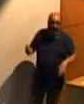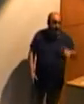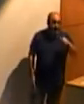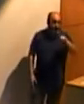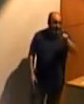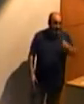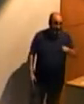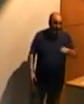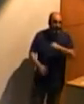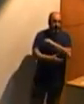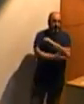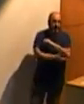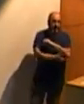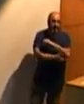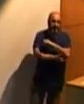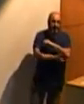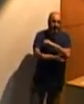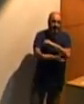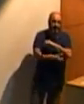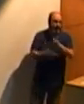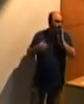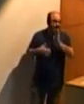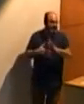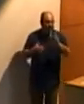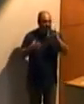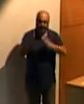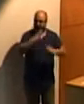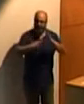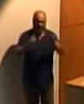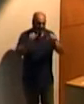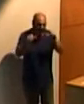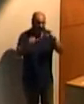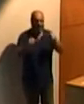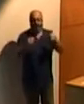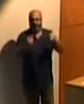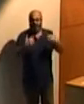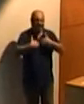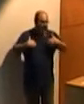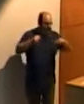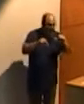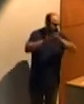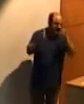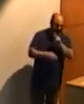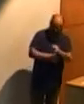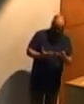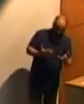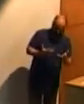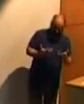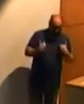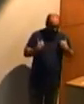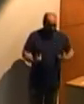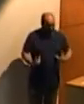par la biologie la biologie contemporaine licence contemporaine c'est à dire finalement est-ce que nous sommes humains par nature